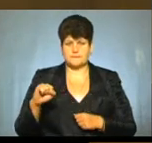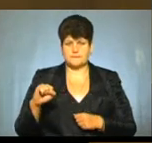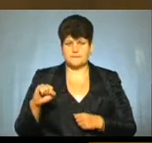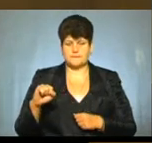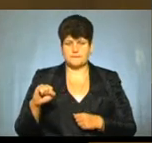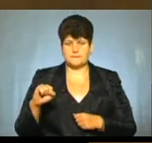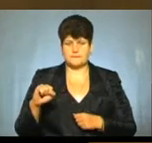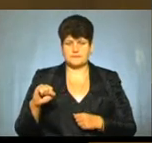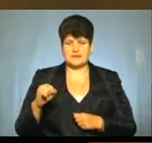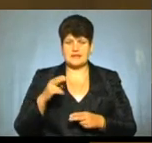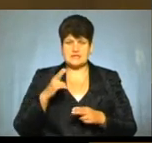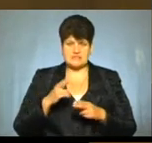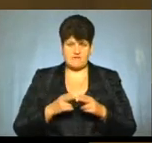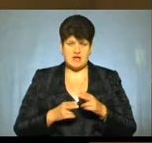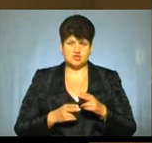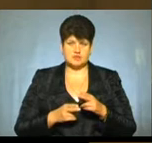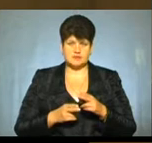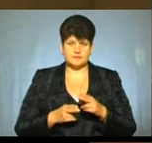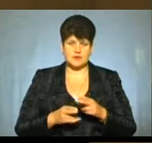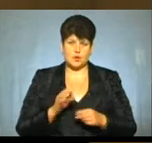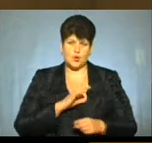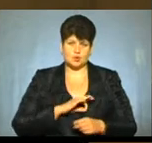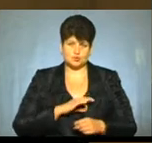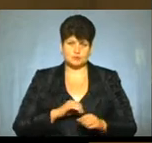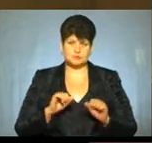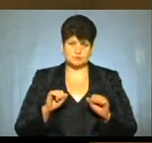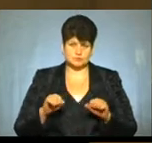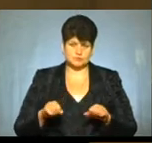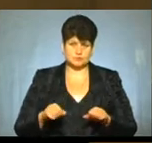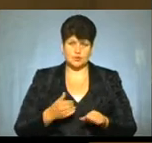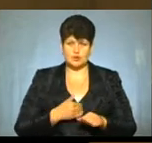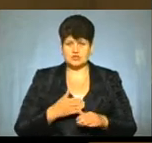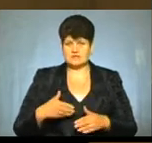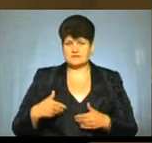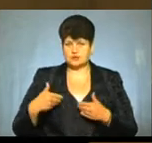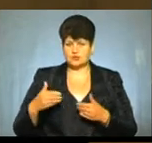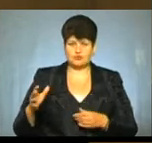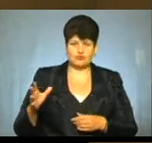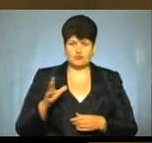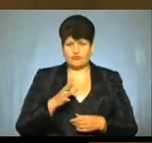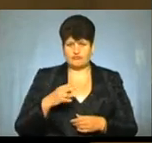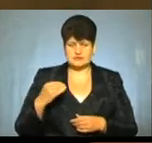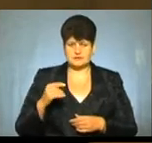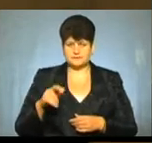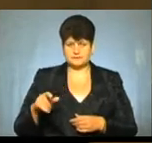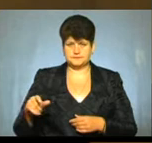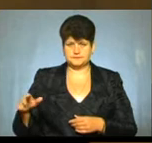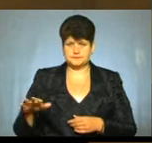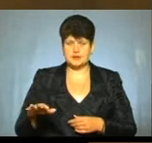подолати. І на завершення, користуючись нагодою, хочу звернутися до усіх краян